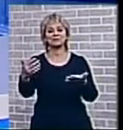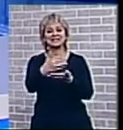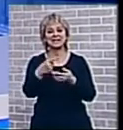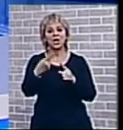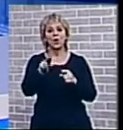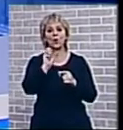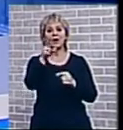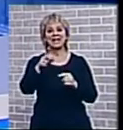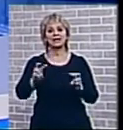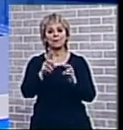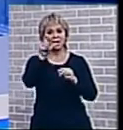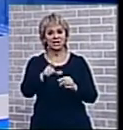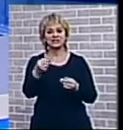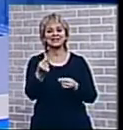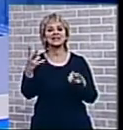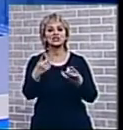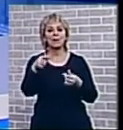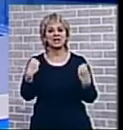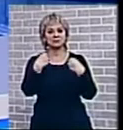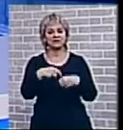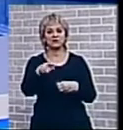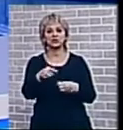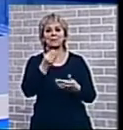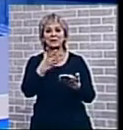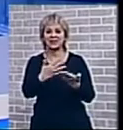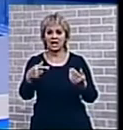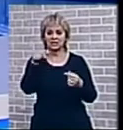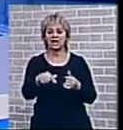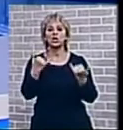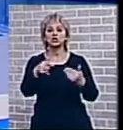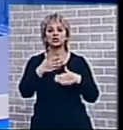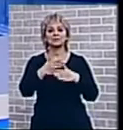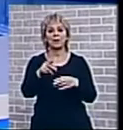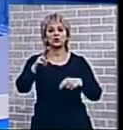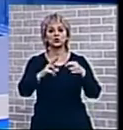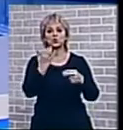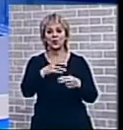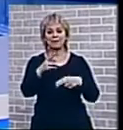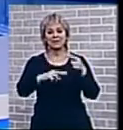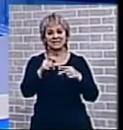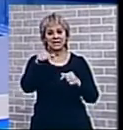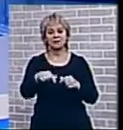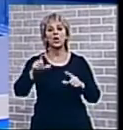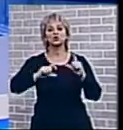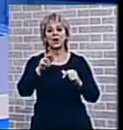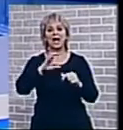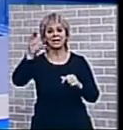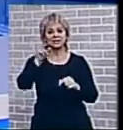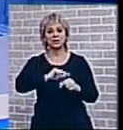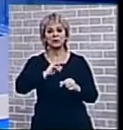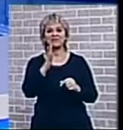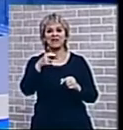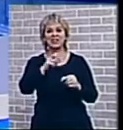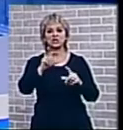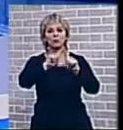для коллеги-погорельца деньги, необходимые вещи и продукты питания. Сейчас помогают стройматериалами. А студенты академии работают